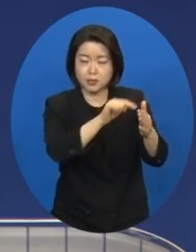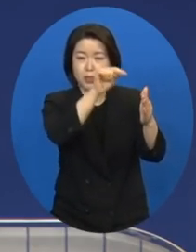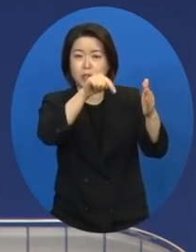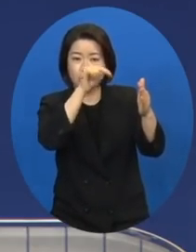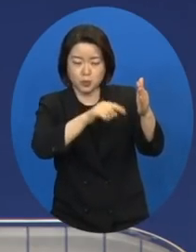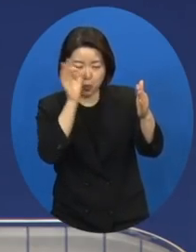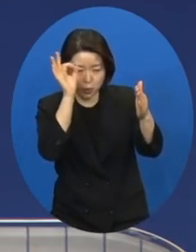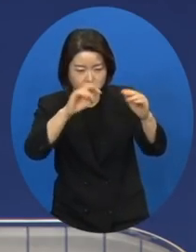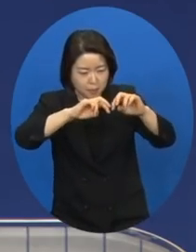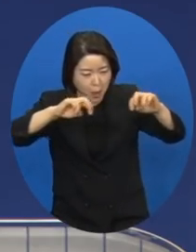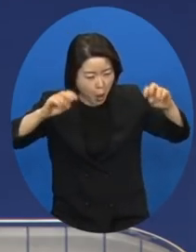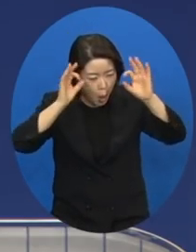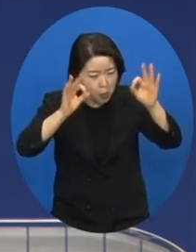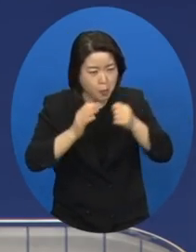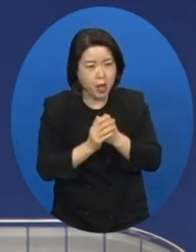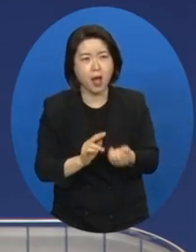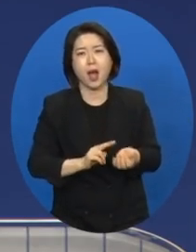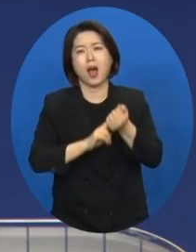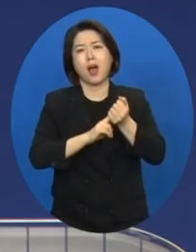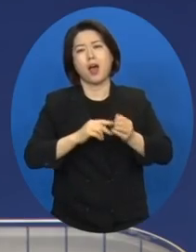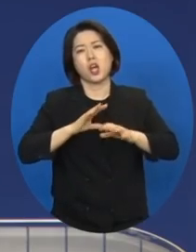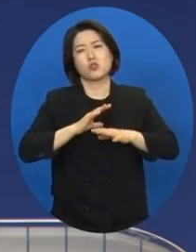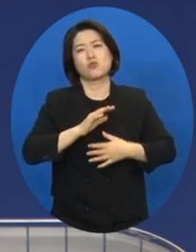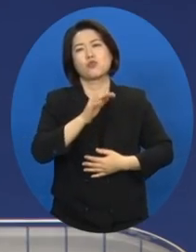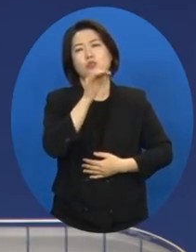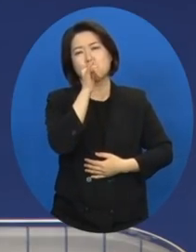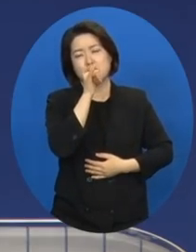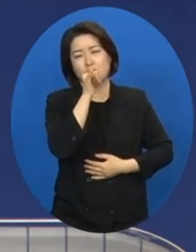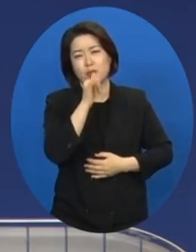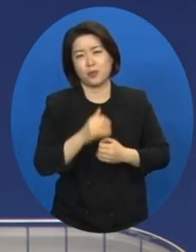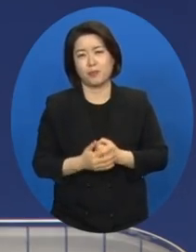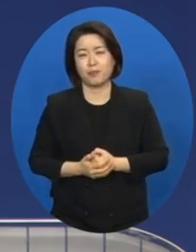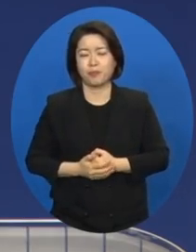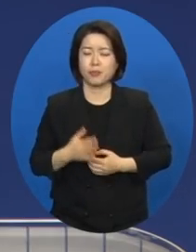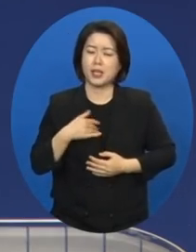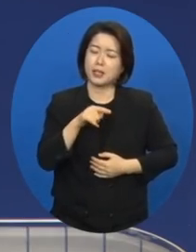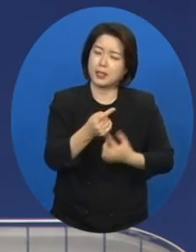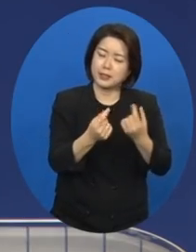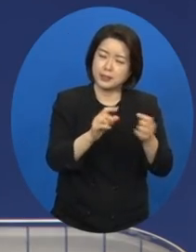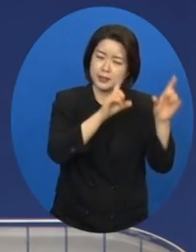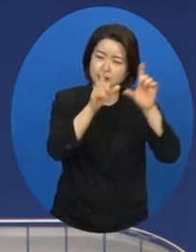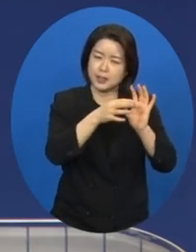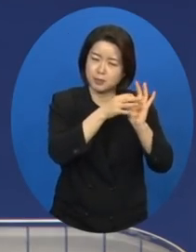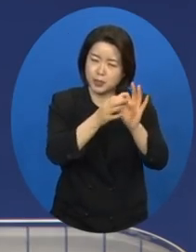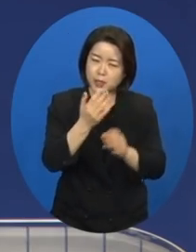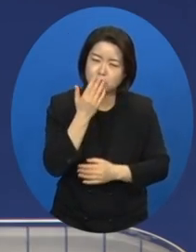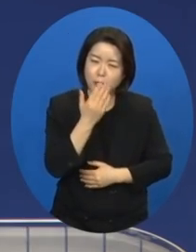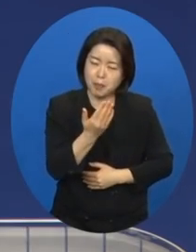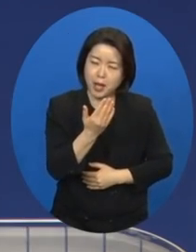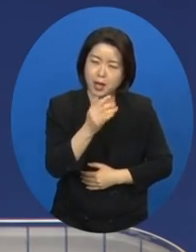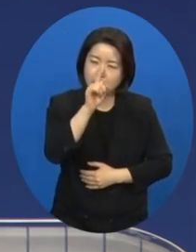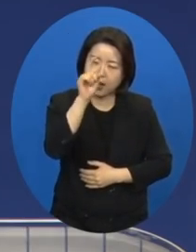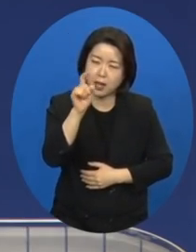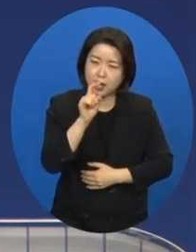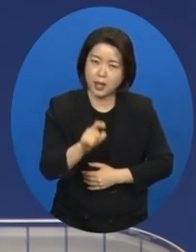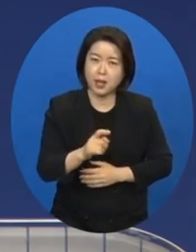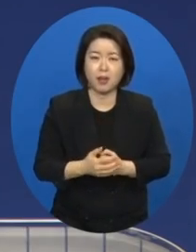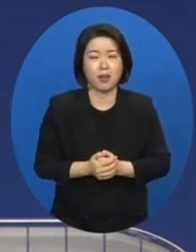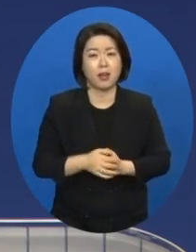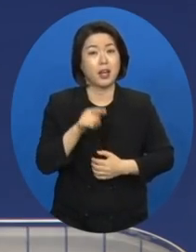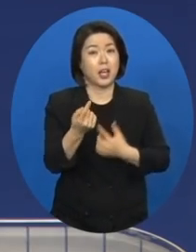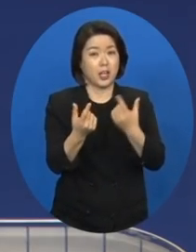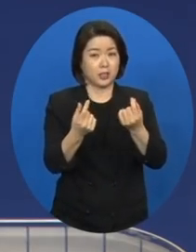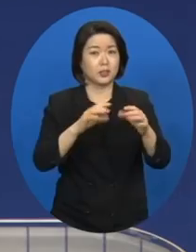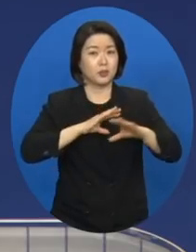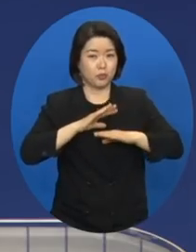뭔가 감추어져 있는 두려움이 있었다는 거예요. 과연 내가 이러한 삶을 계속해 나갈 수 있을까? 그러한